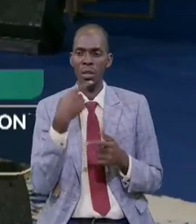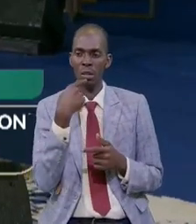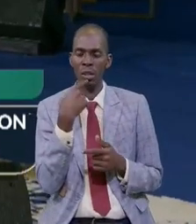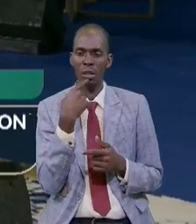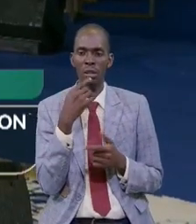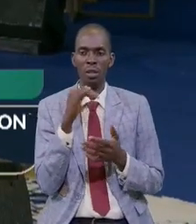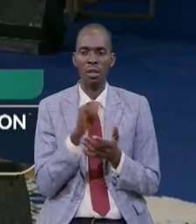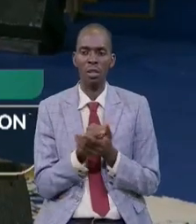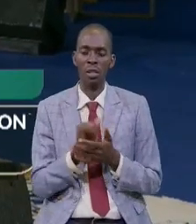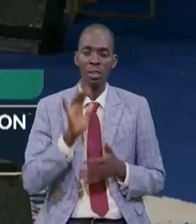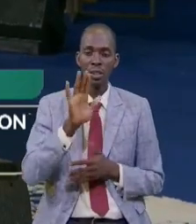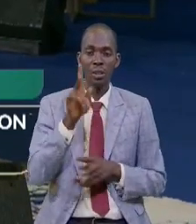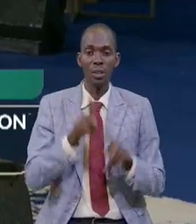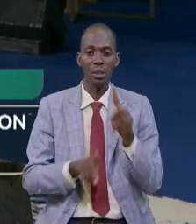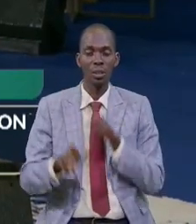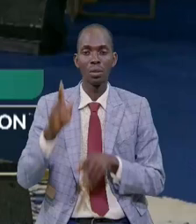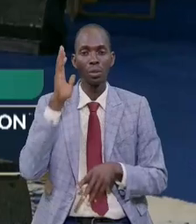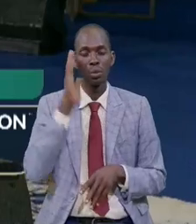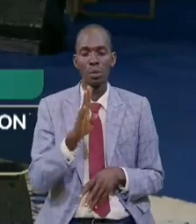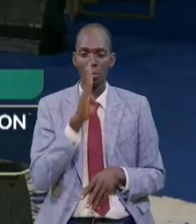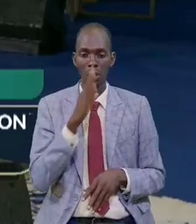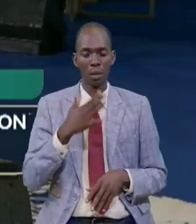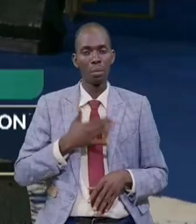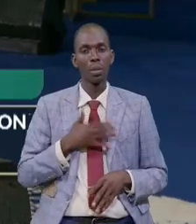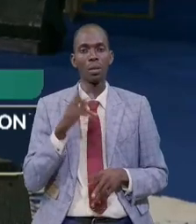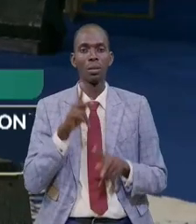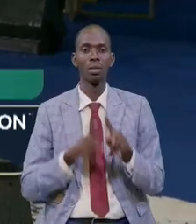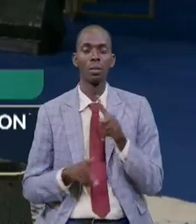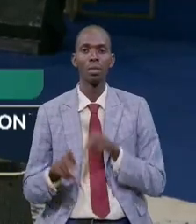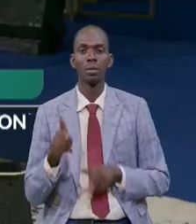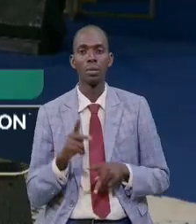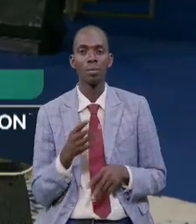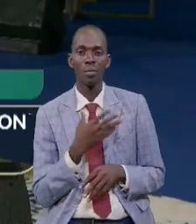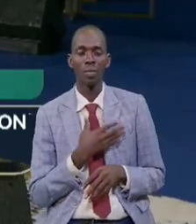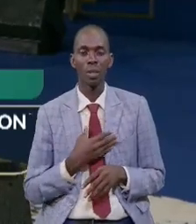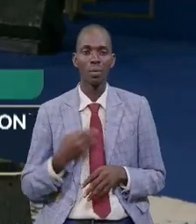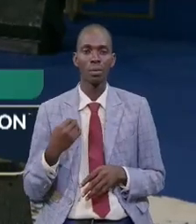sera mon peuple et ton Dieu sera mon